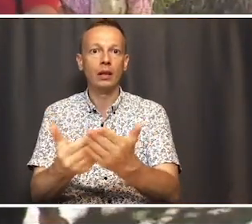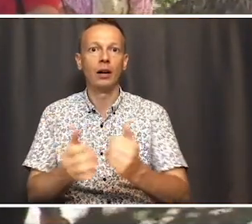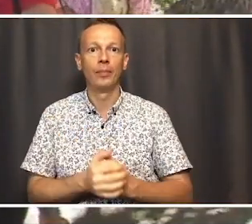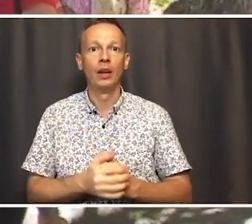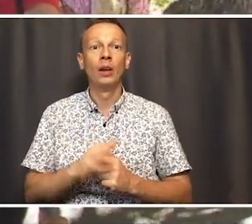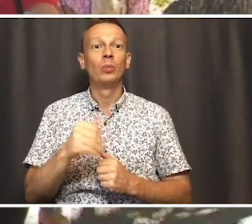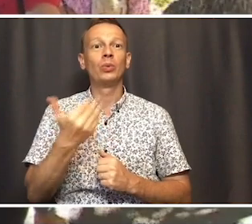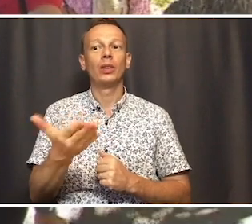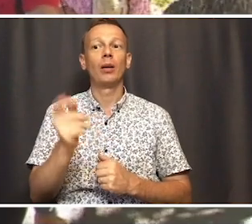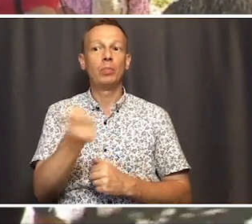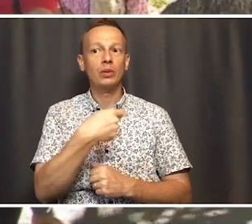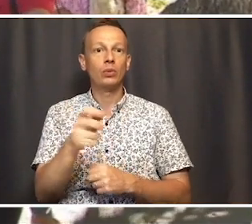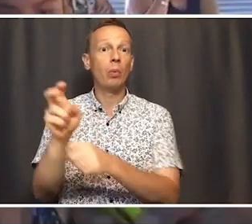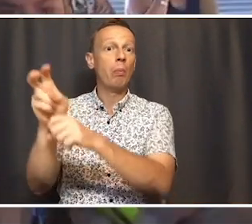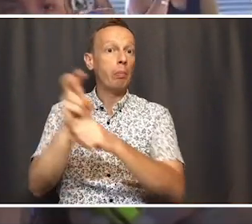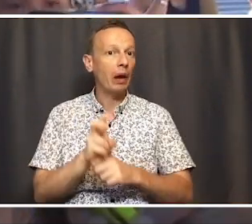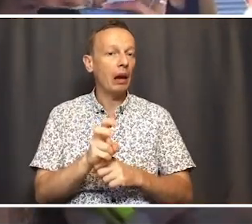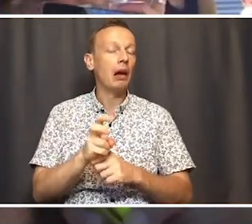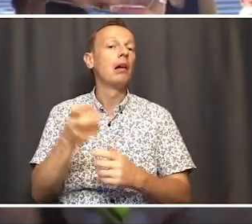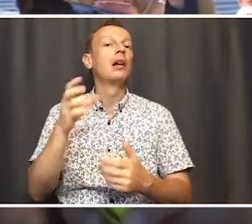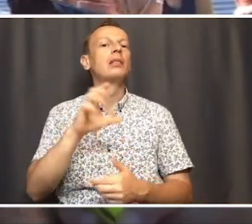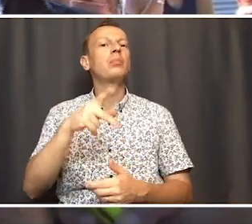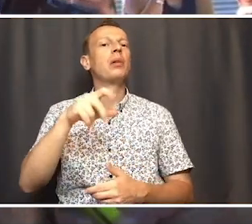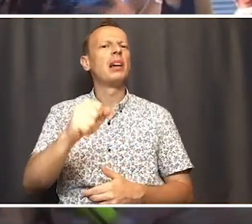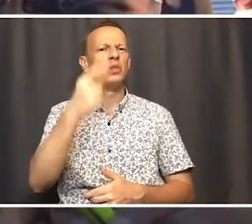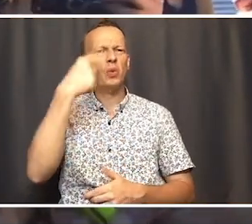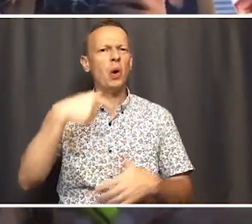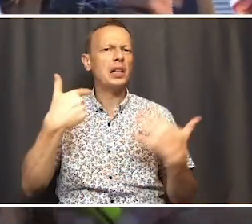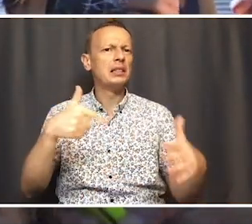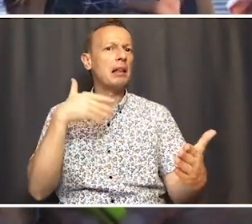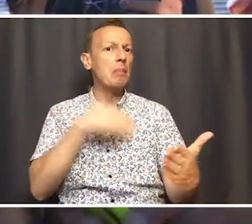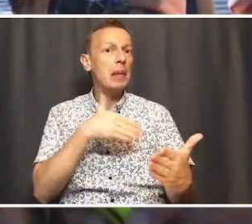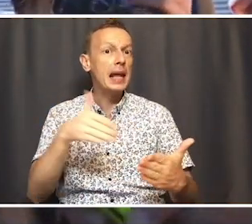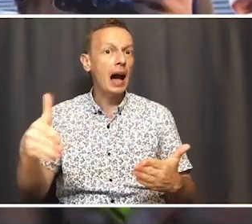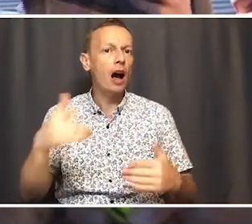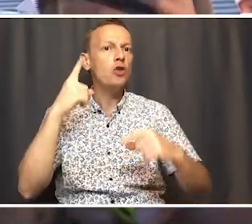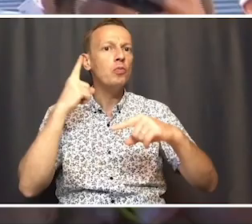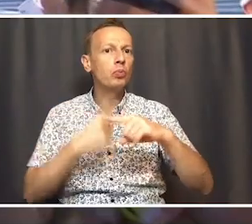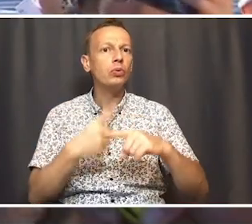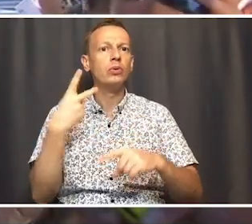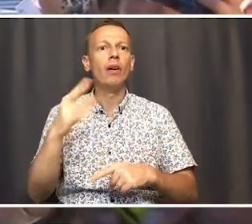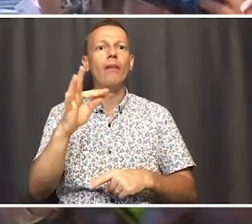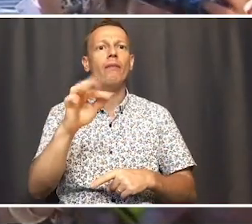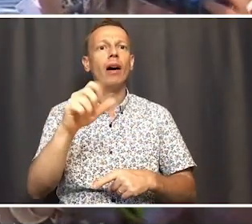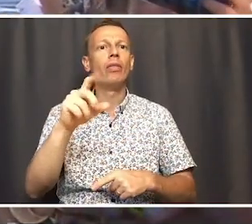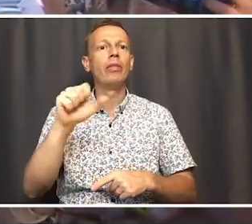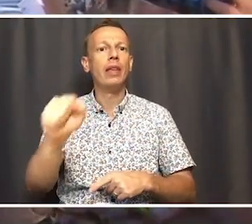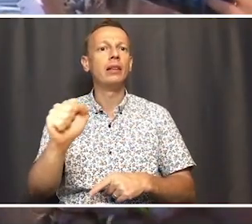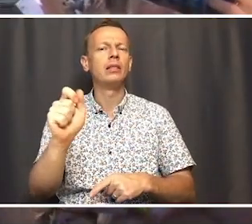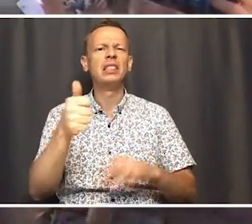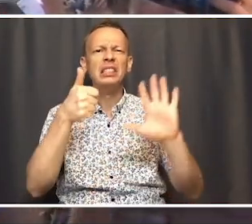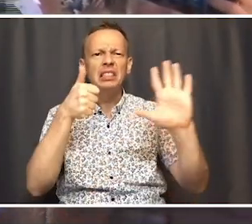Donc, il y a ce prêt qui arrive, où la CPS obtiendrait 17 milliards, d'après ce que j'ai compris, plus quelque chose du FADES,